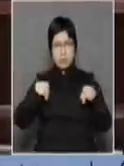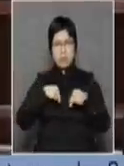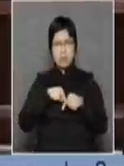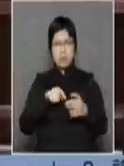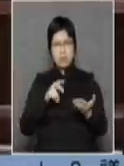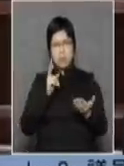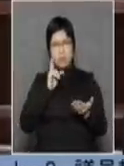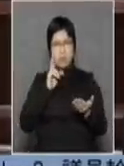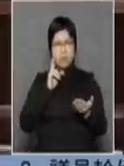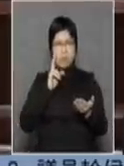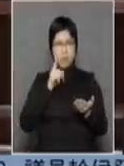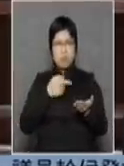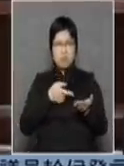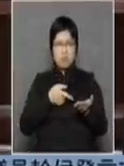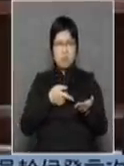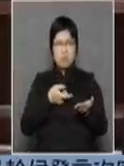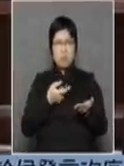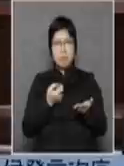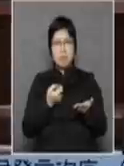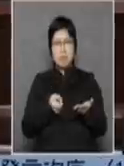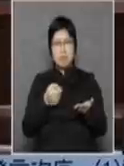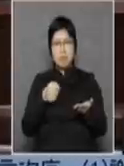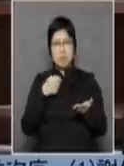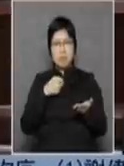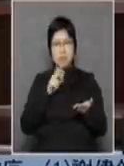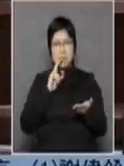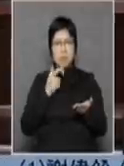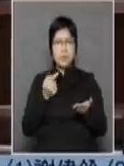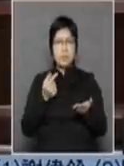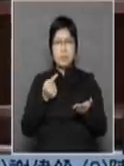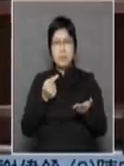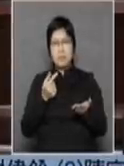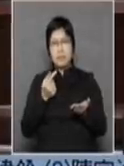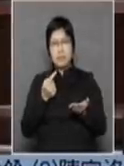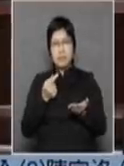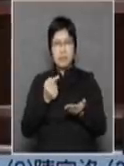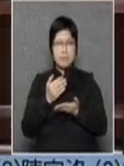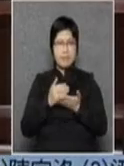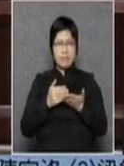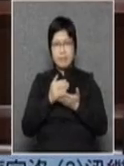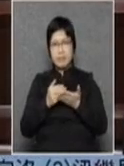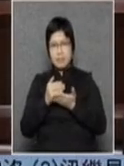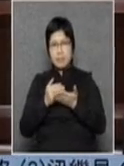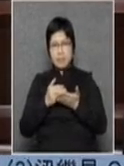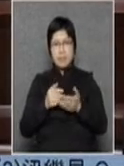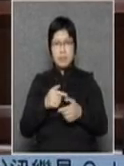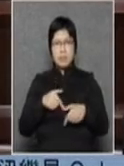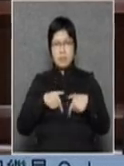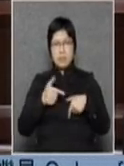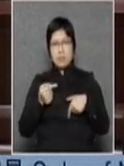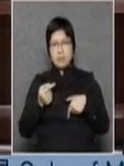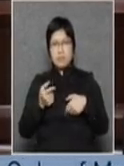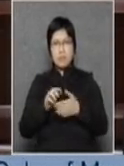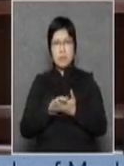乎就係極其量只係半心半意去做呢樣嘢。佢俾人嘅印象呢，好似係